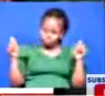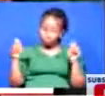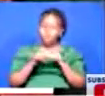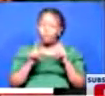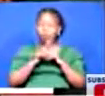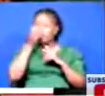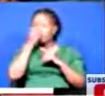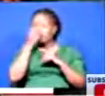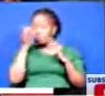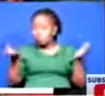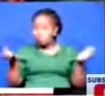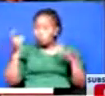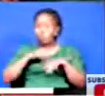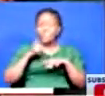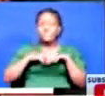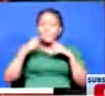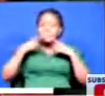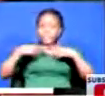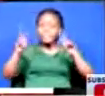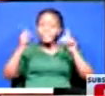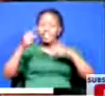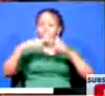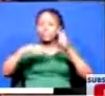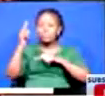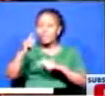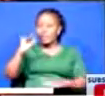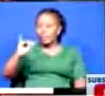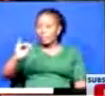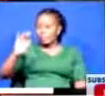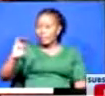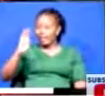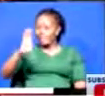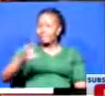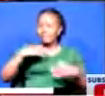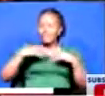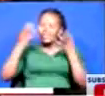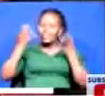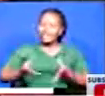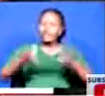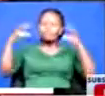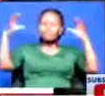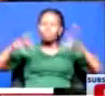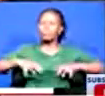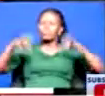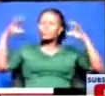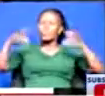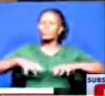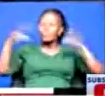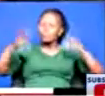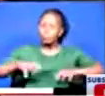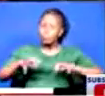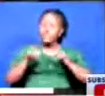wakati alitangazwa kama mchidi wa IBC, mvua ilinyesha hapa Nyeri. Hata leo asubuhi Martha Koome